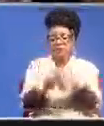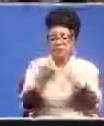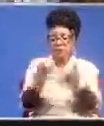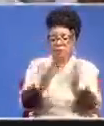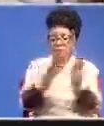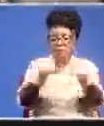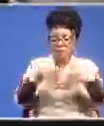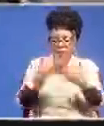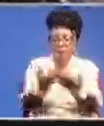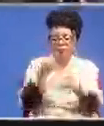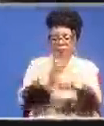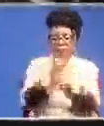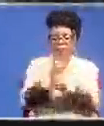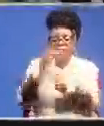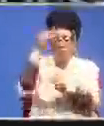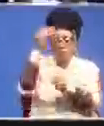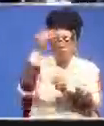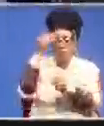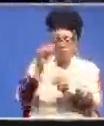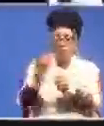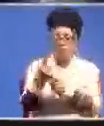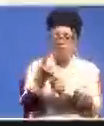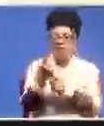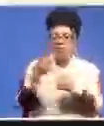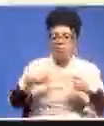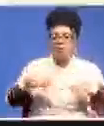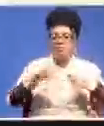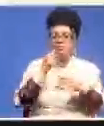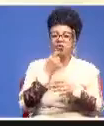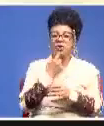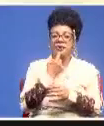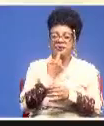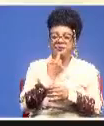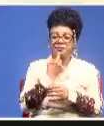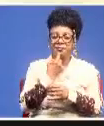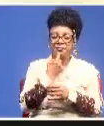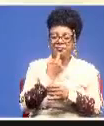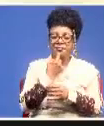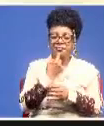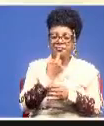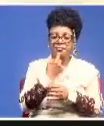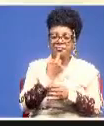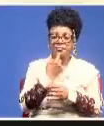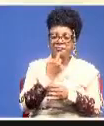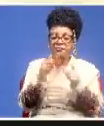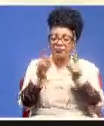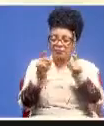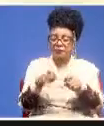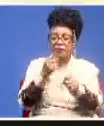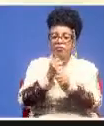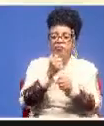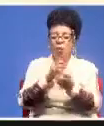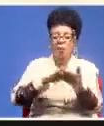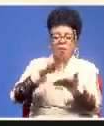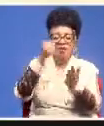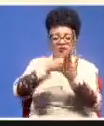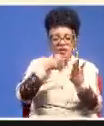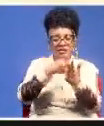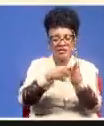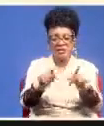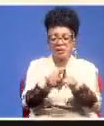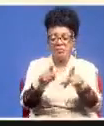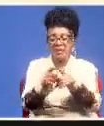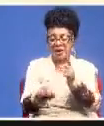kuitilia pondo elimu kwa wakazi wa Turkana. We require to conduct more advocacy and create